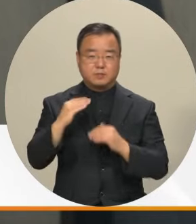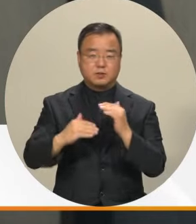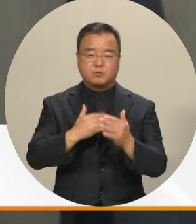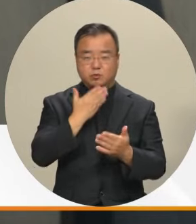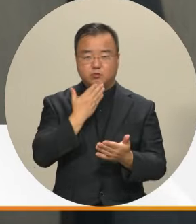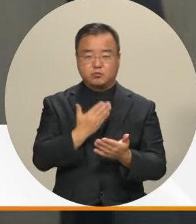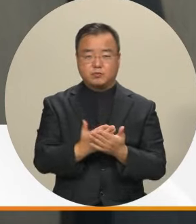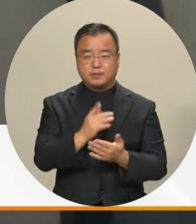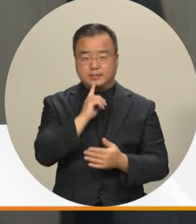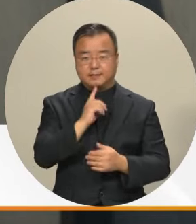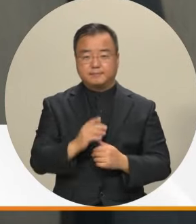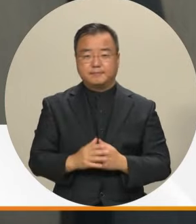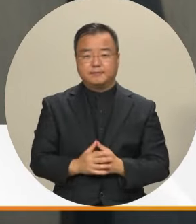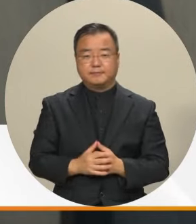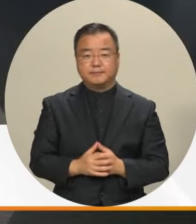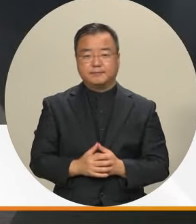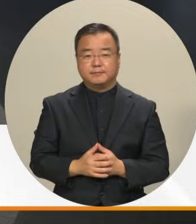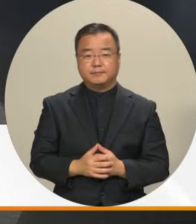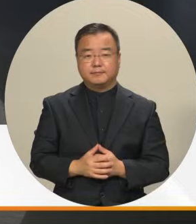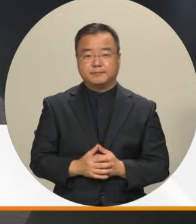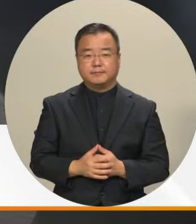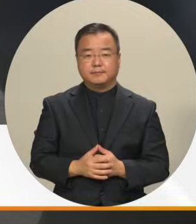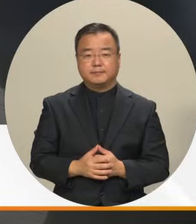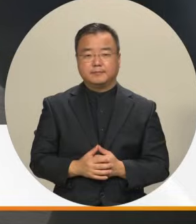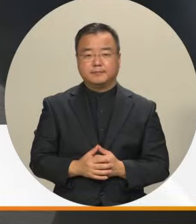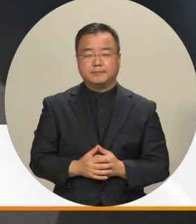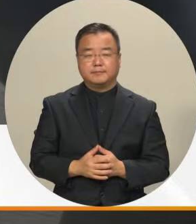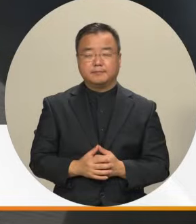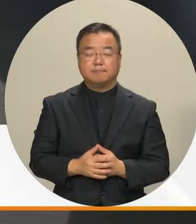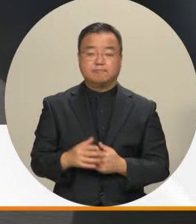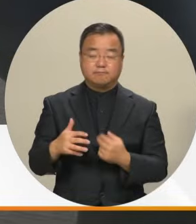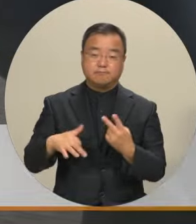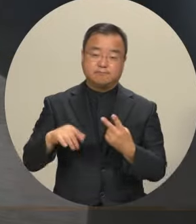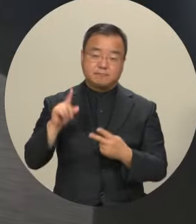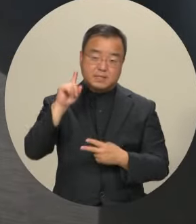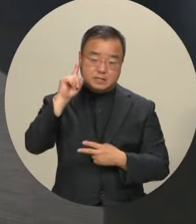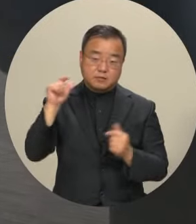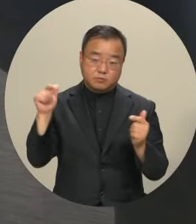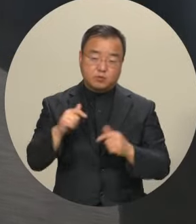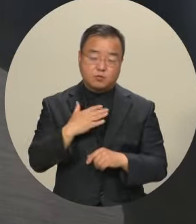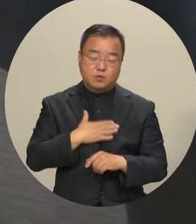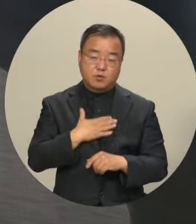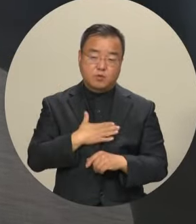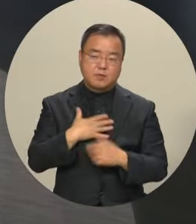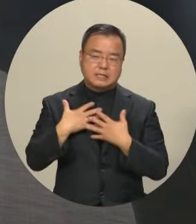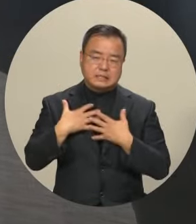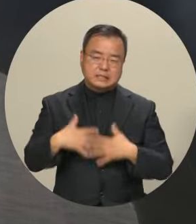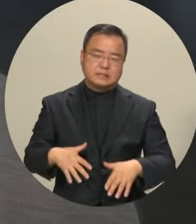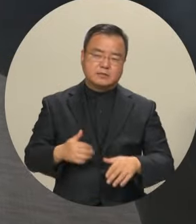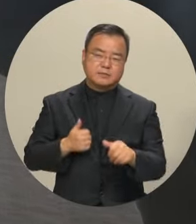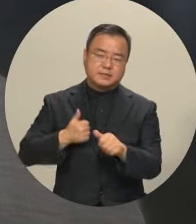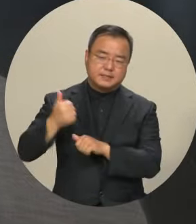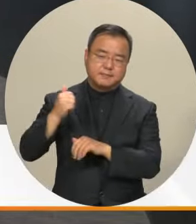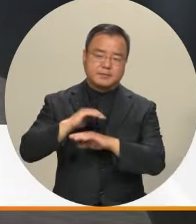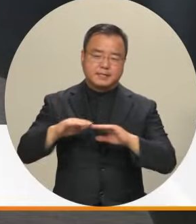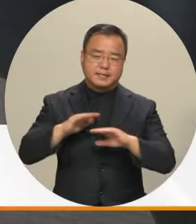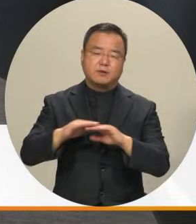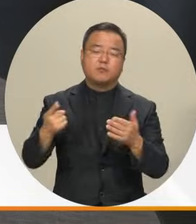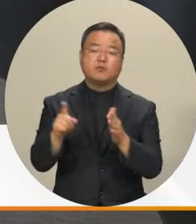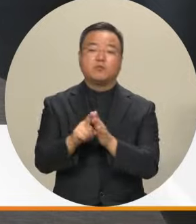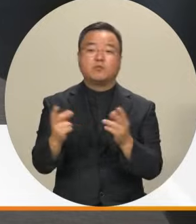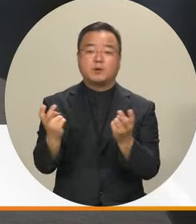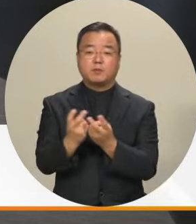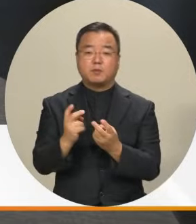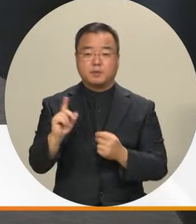중요한 부분입니다네 2차 스트레스를 최소화의 필요가 있다 자 그렇다면 무기력을 극복하기 위한 해결책